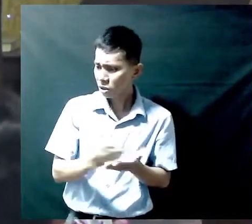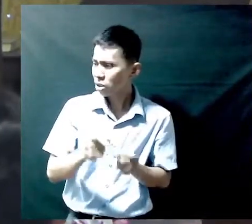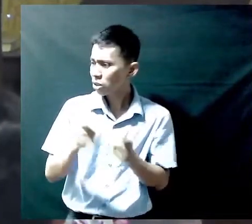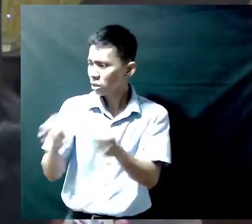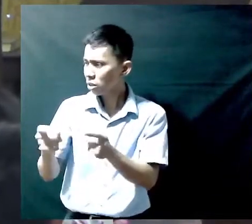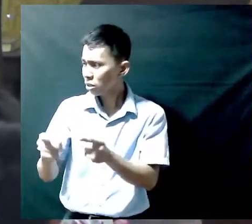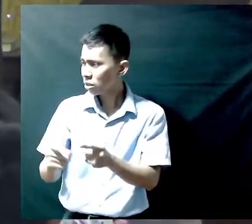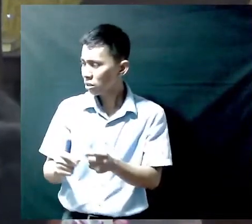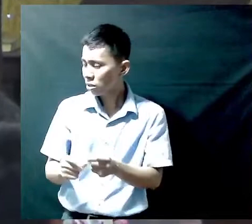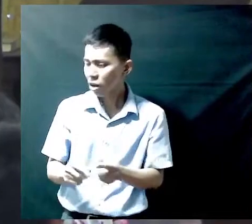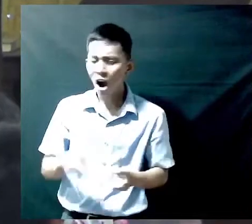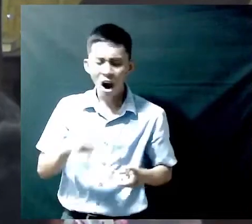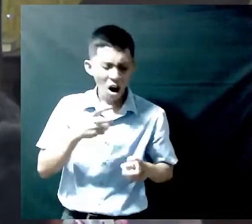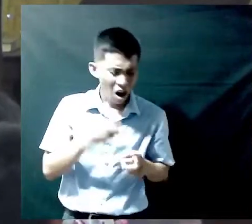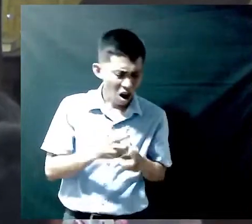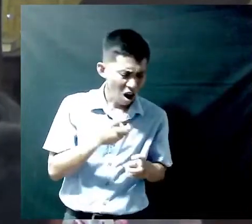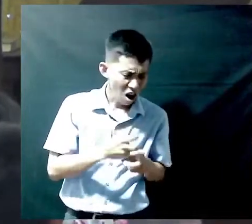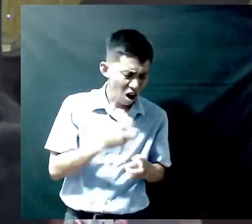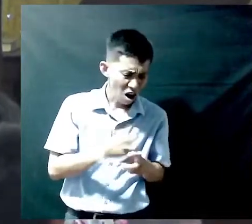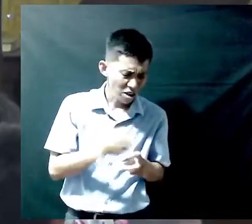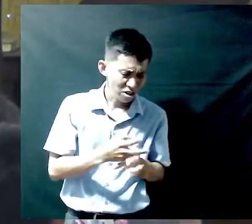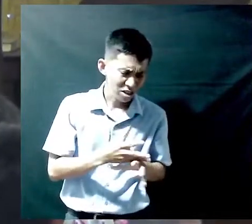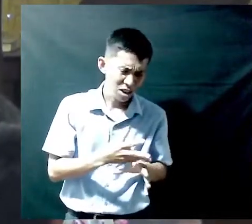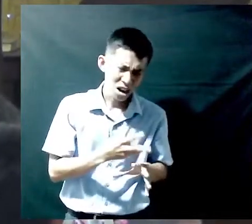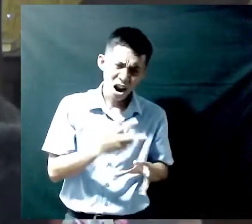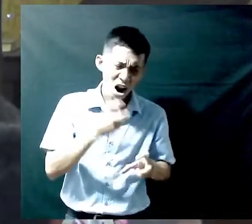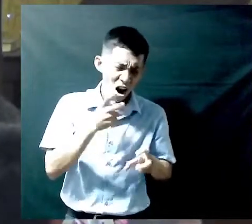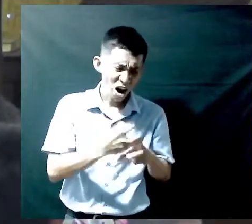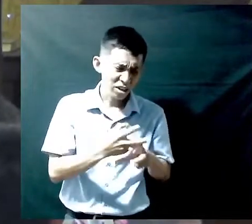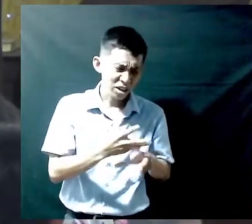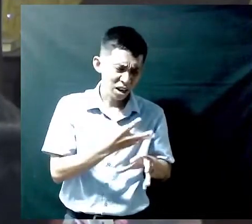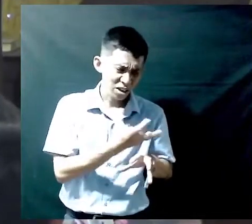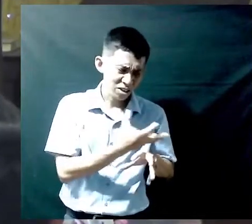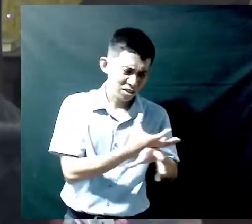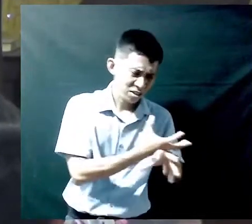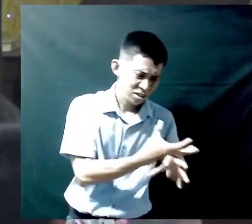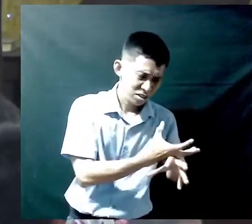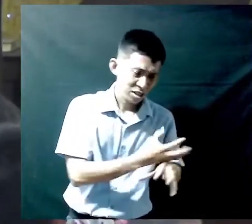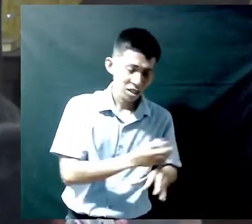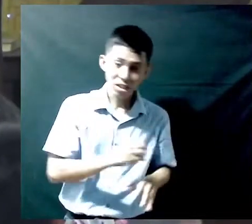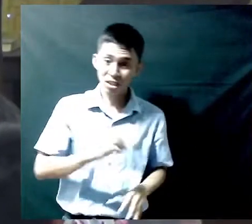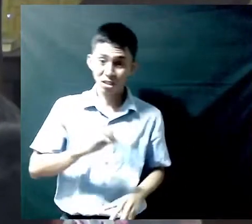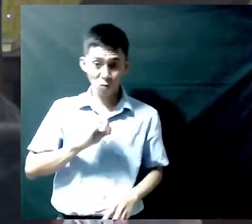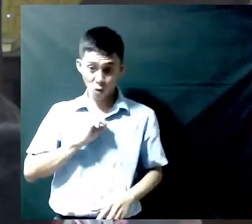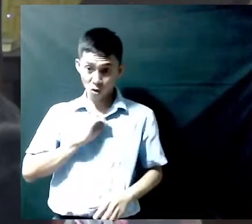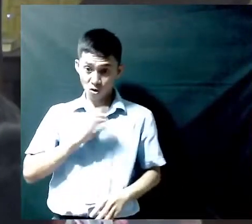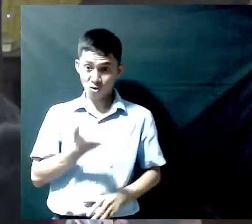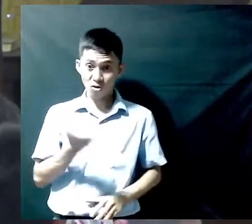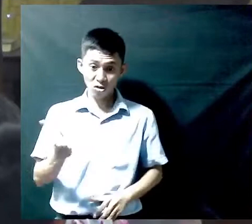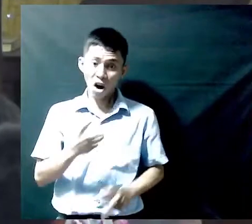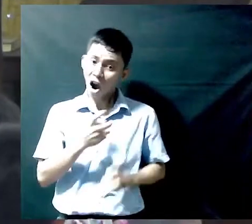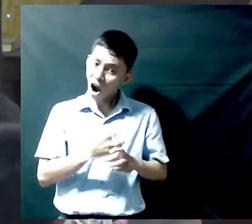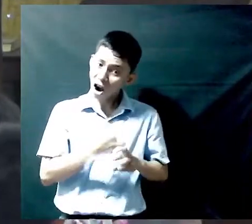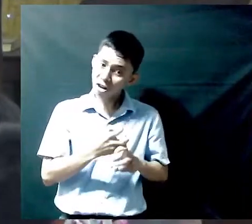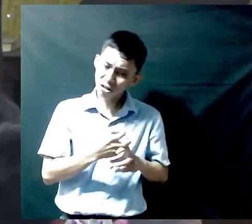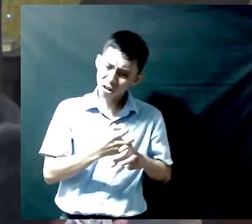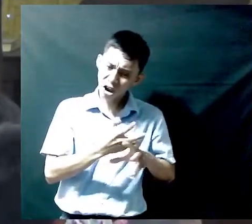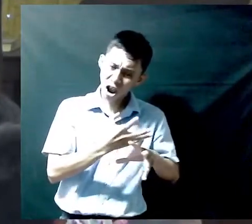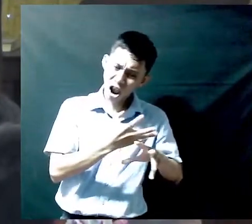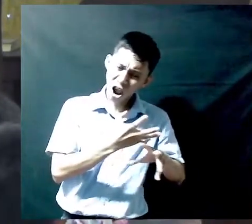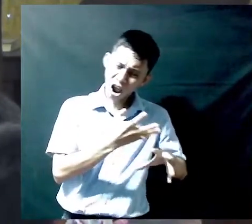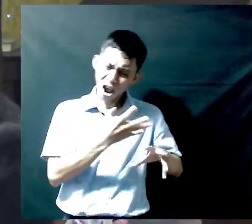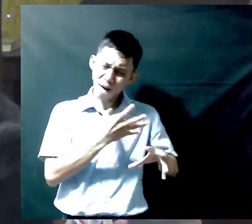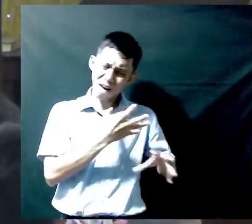ang hirap bitawan ng isang bagay na pag-aari mo. No? Bigyan ko kayong halimbawa, sino may